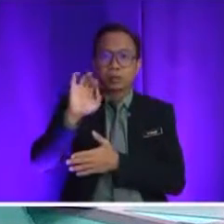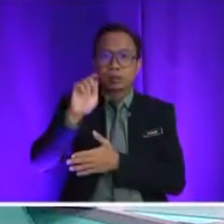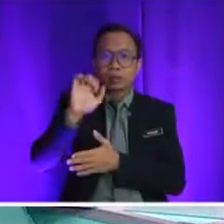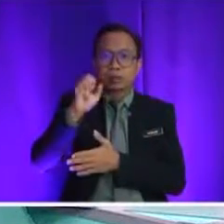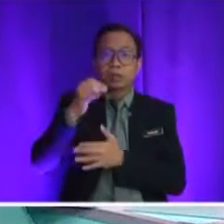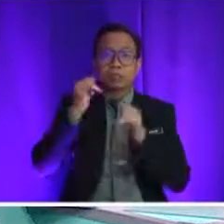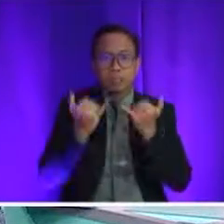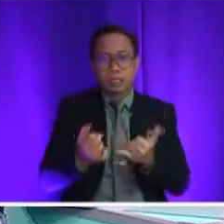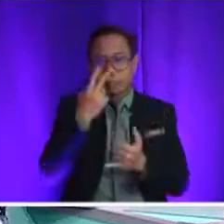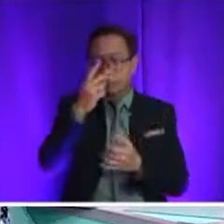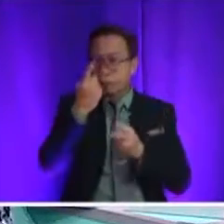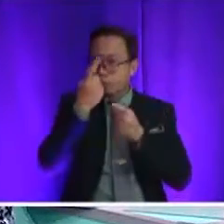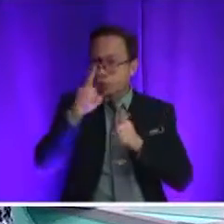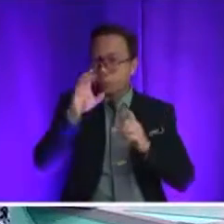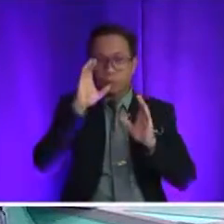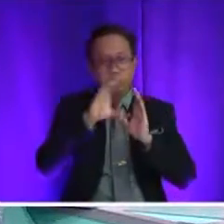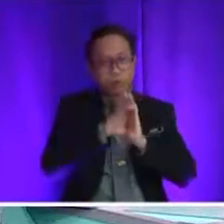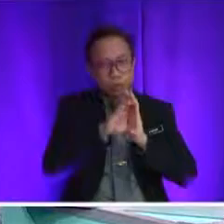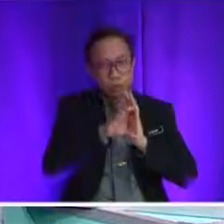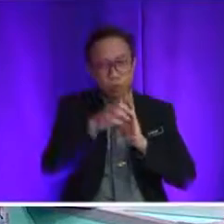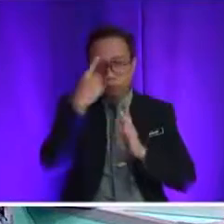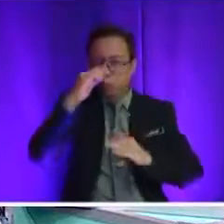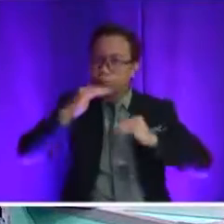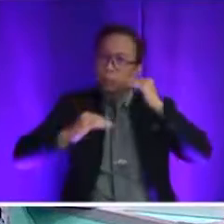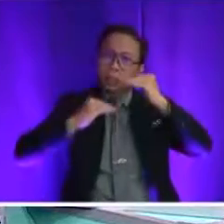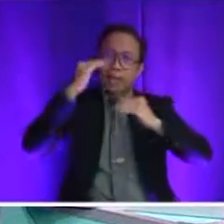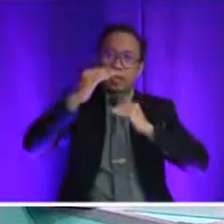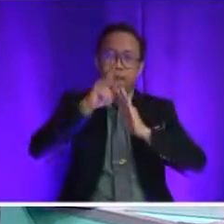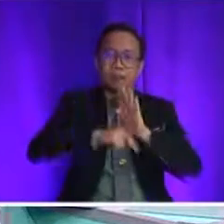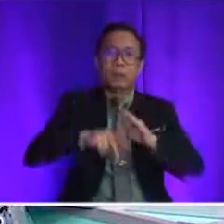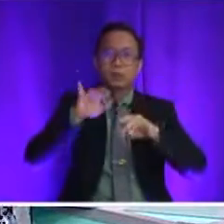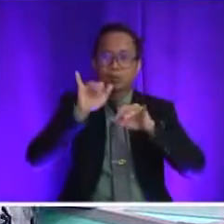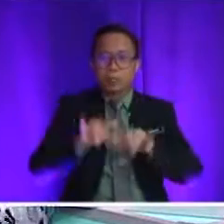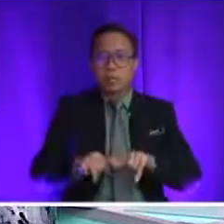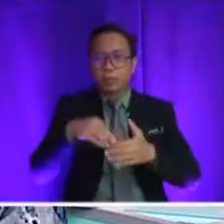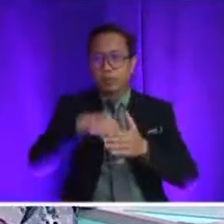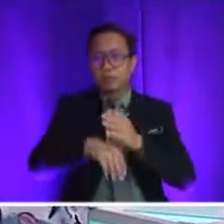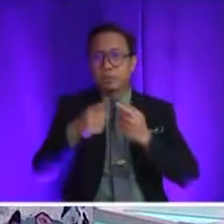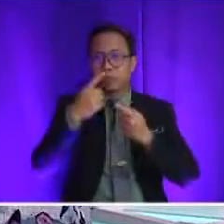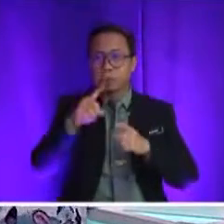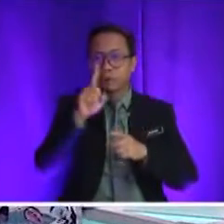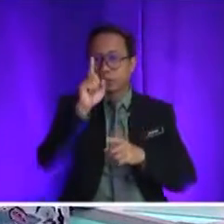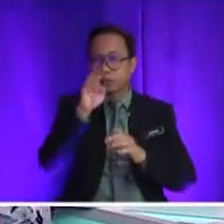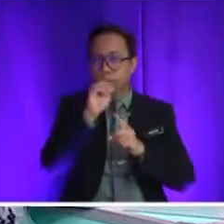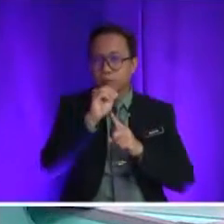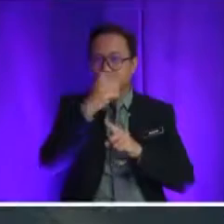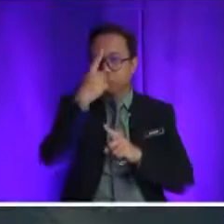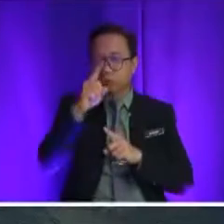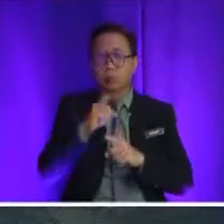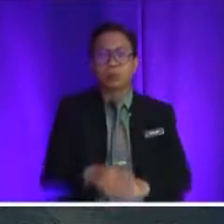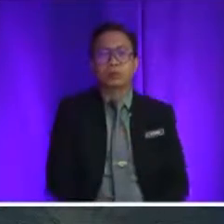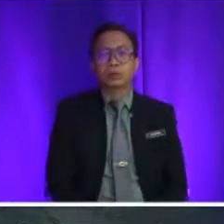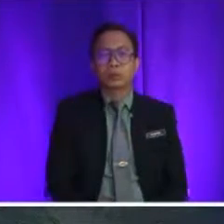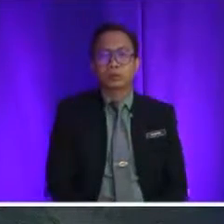contoh-contoh jawaban yang kita boleh atau tingkatkan pengukuhan dalam soalan ini Oke kita bagi satu marka untuk syafika